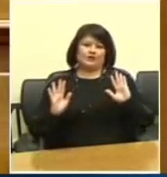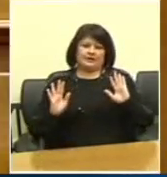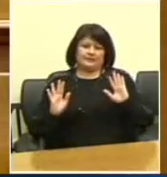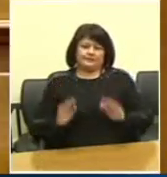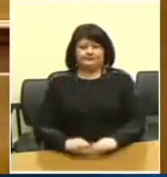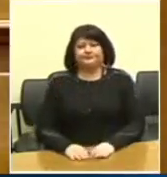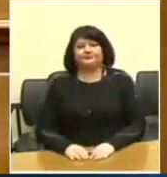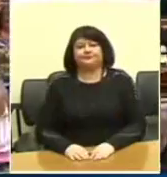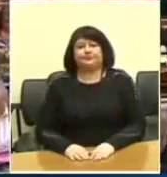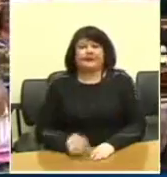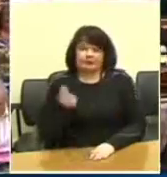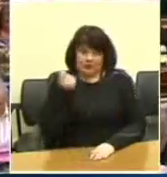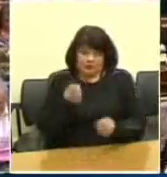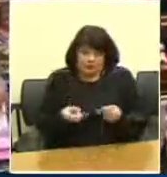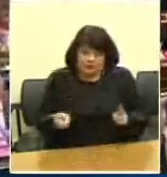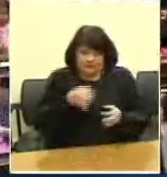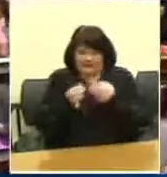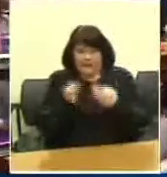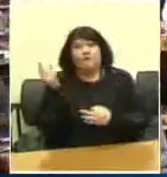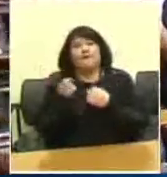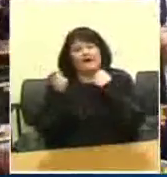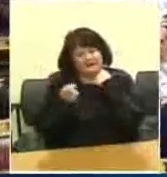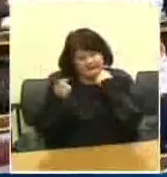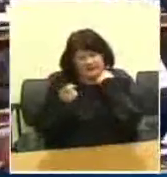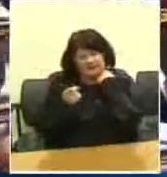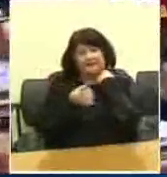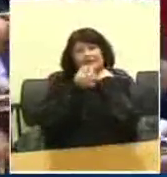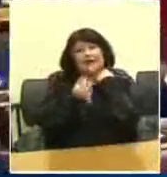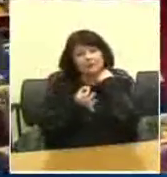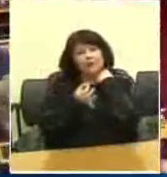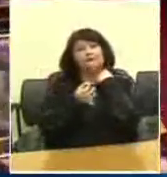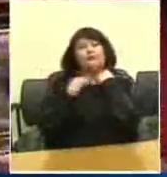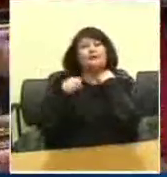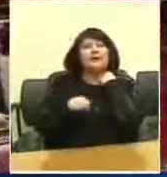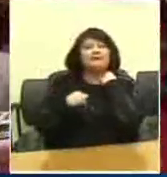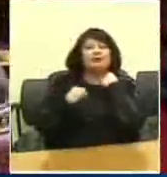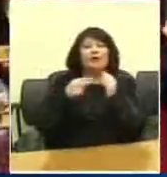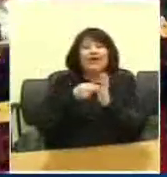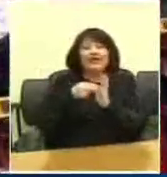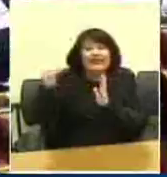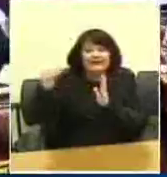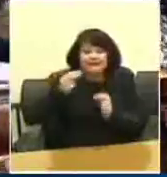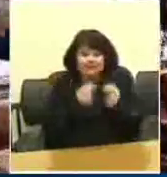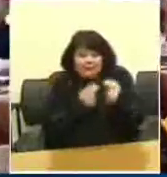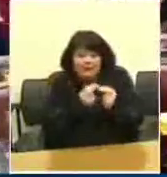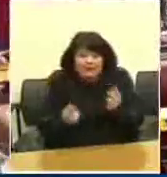Επιτρέψτε μου λοιπόν την παρατήρηση, την έκφραση. Αυτή είναι μια θεσμικά προβληματική